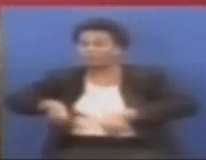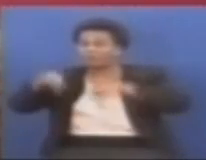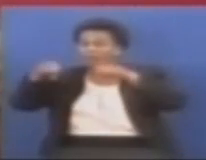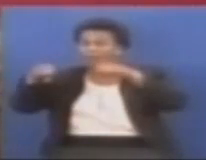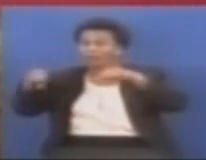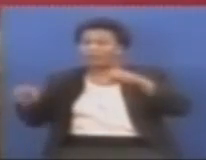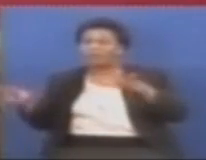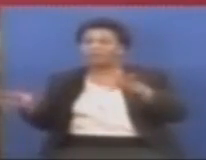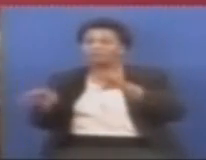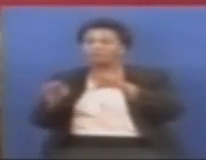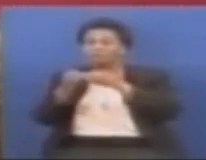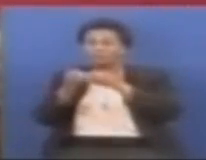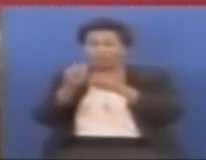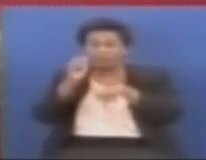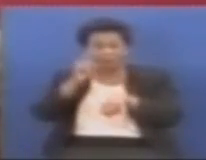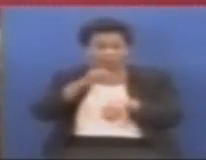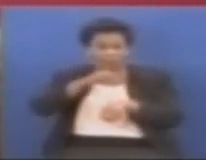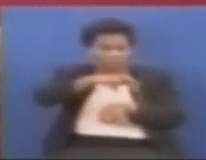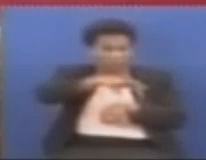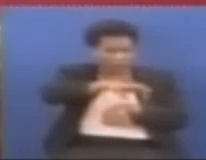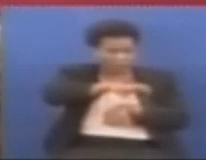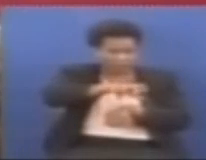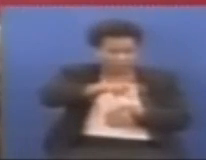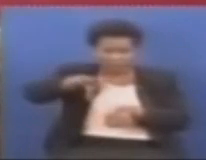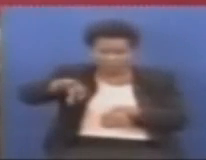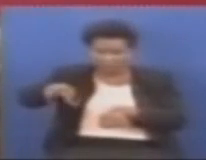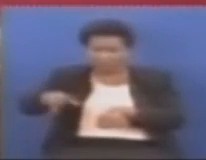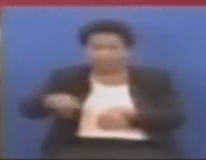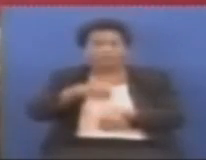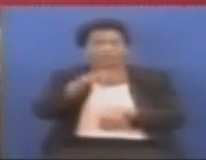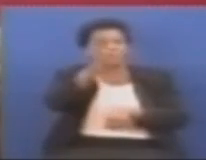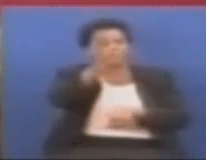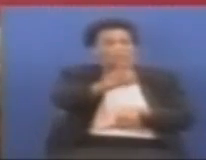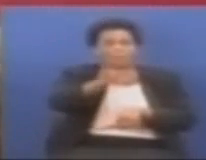zile mali mara nyingi ziko chini ya mwanaume,